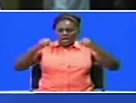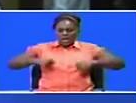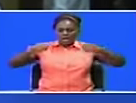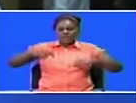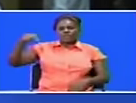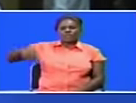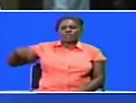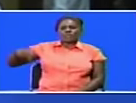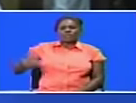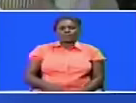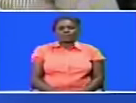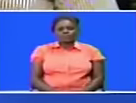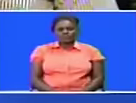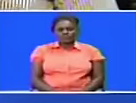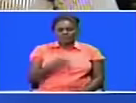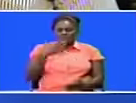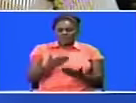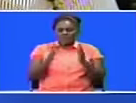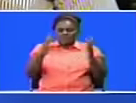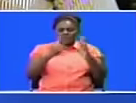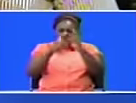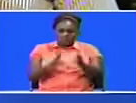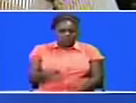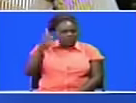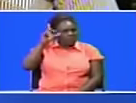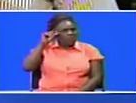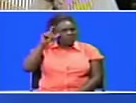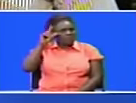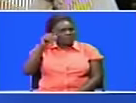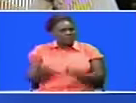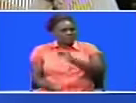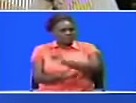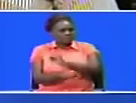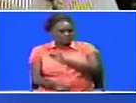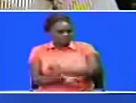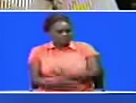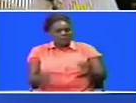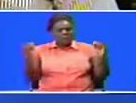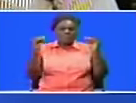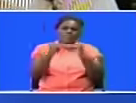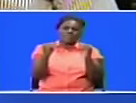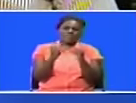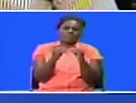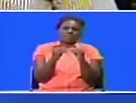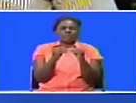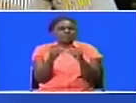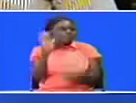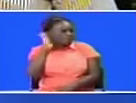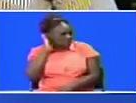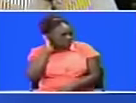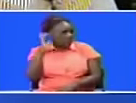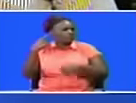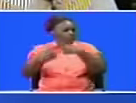Ya Leo masher ima Sana Francis onomo hapo kuta mombasa akiwa anatu elze kuhusu bado